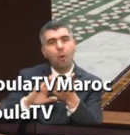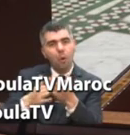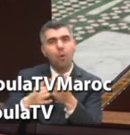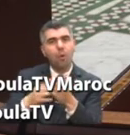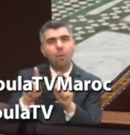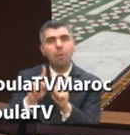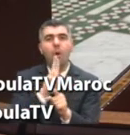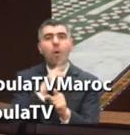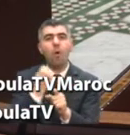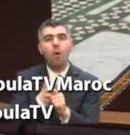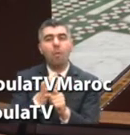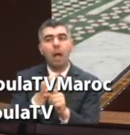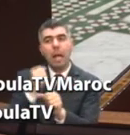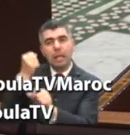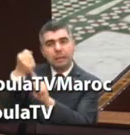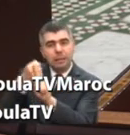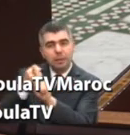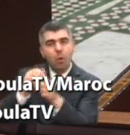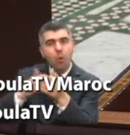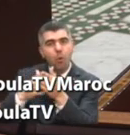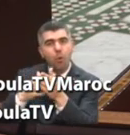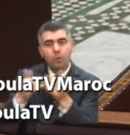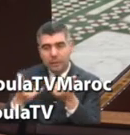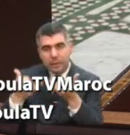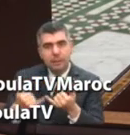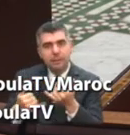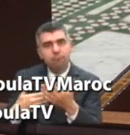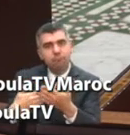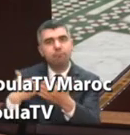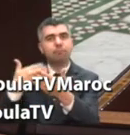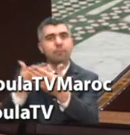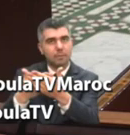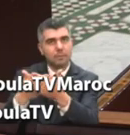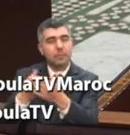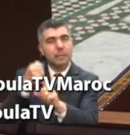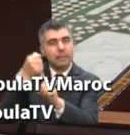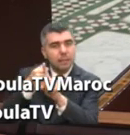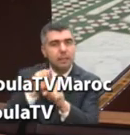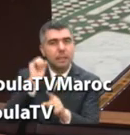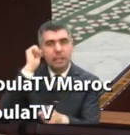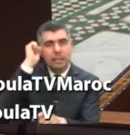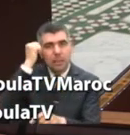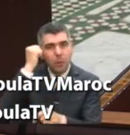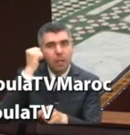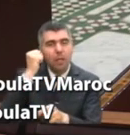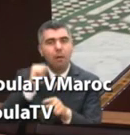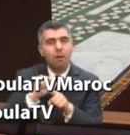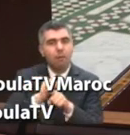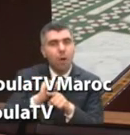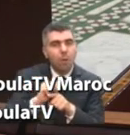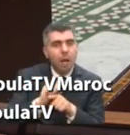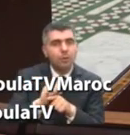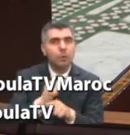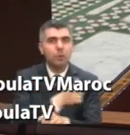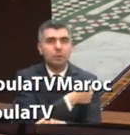كاملة. بالتالي هذا المجهود اليوم هو كاين وغيستمر. كاين كذلك مجهود على مستوى التكوين في المعاهد ديال التكوين ديال المهن